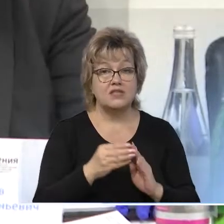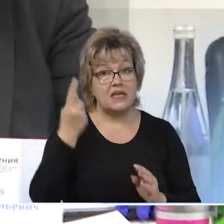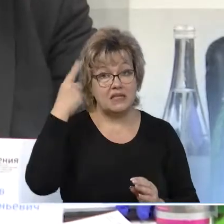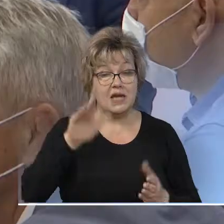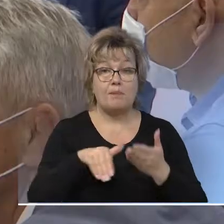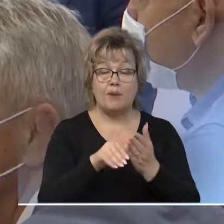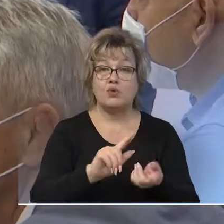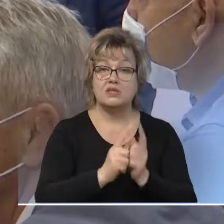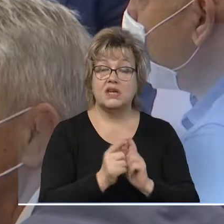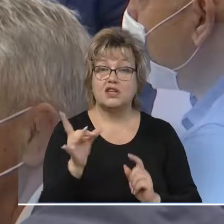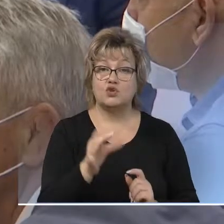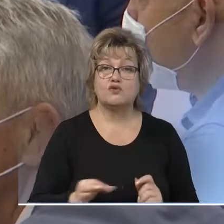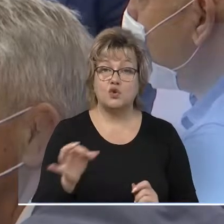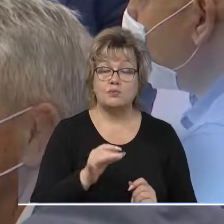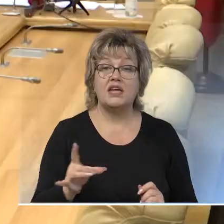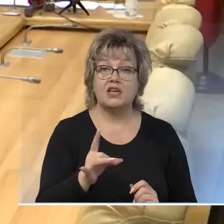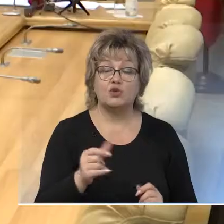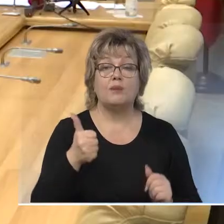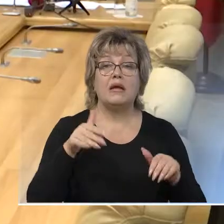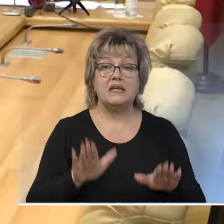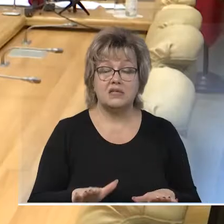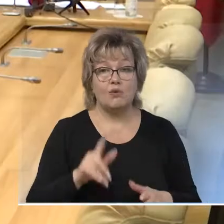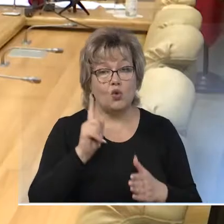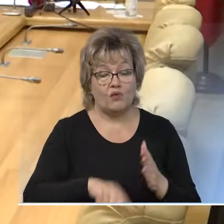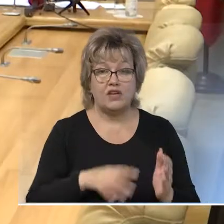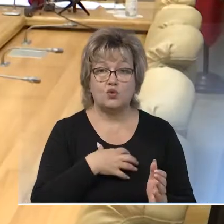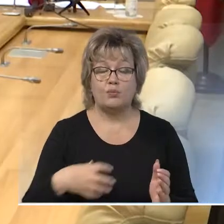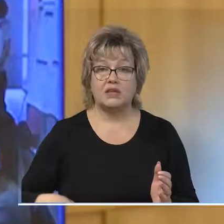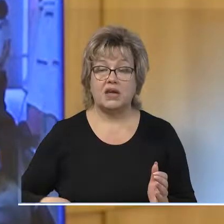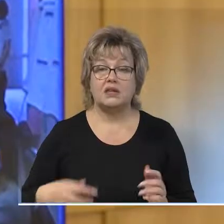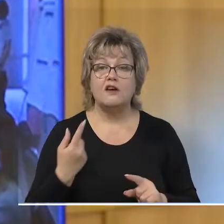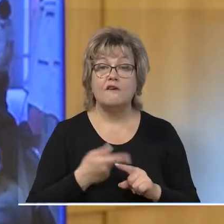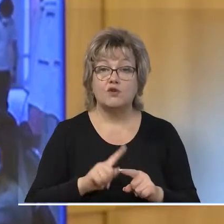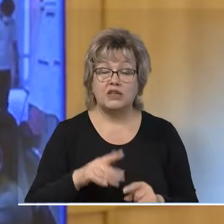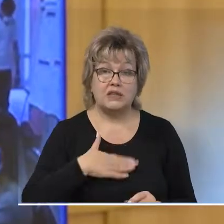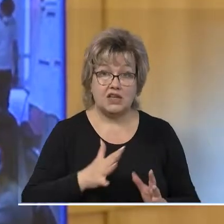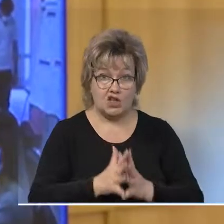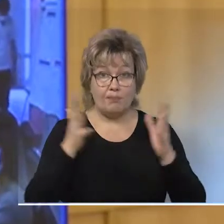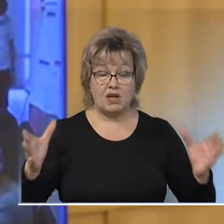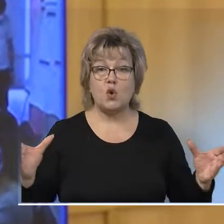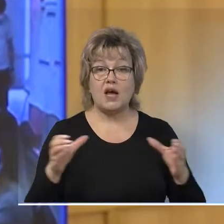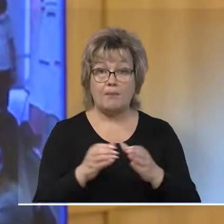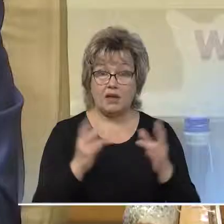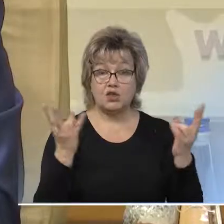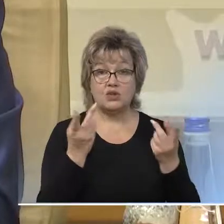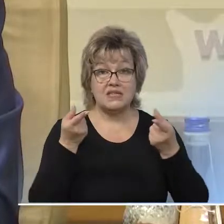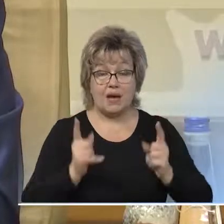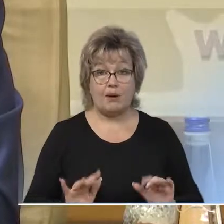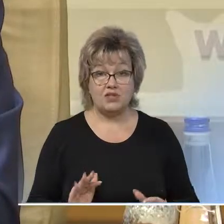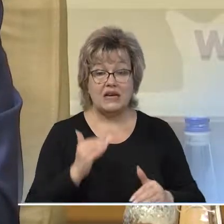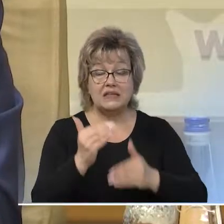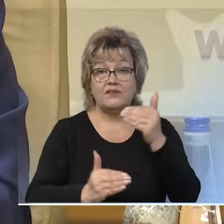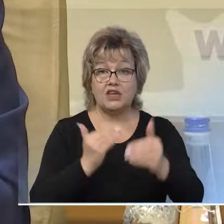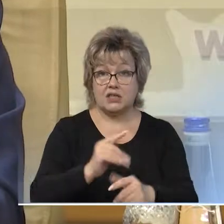Все идеи помогут стать Ростовской области регионом-лидером, уверен губернатор. Вот этой нашей большой командой нужно на самом